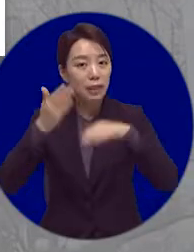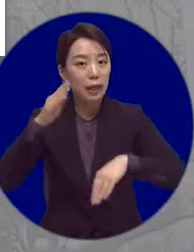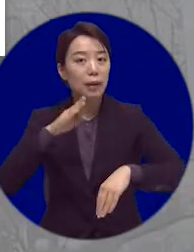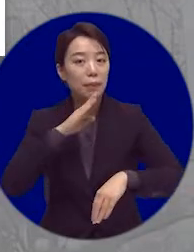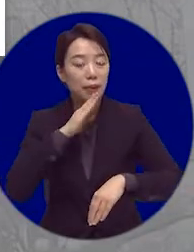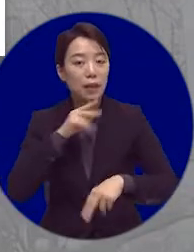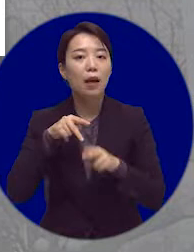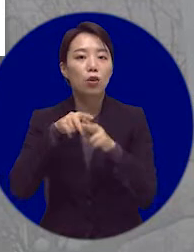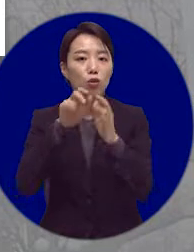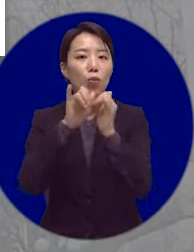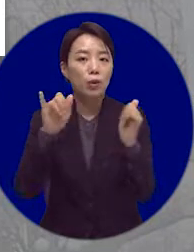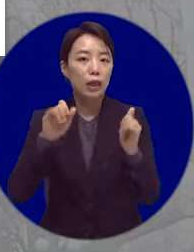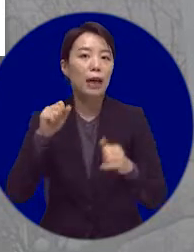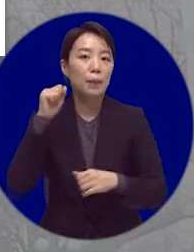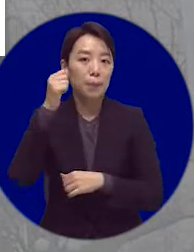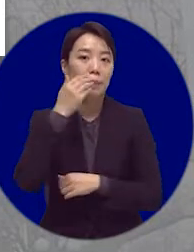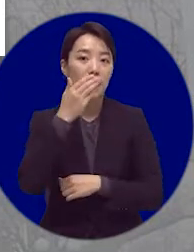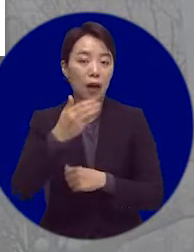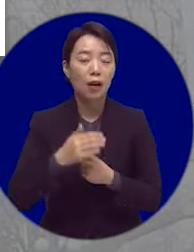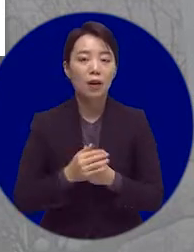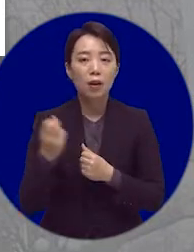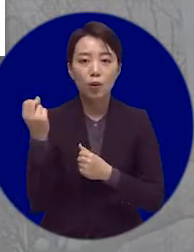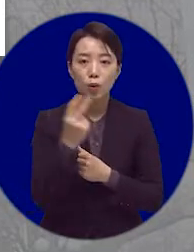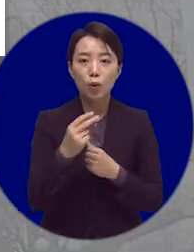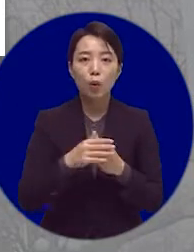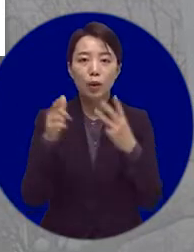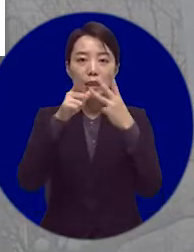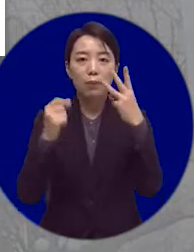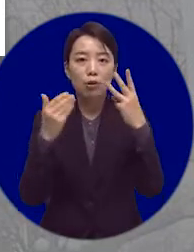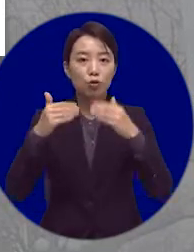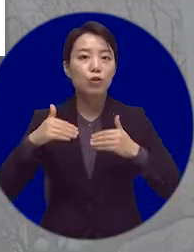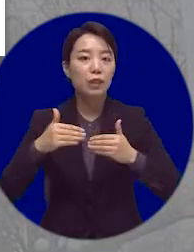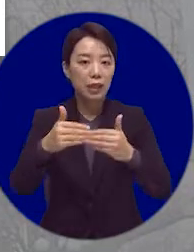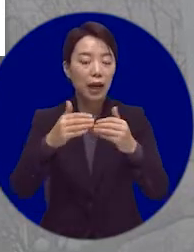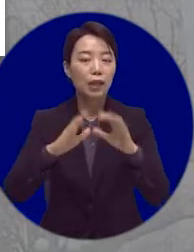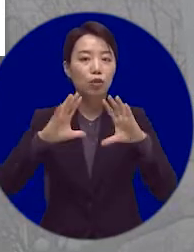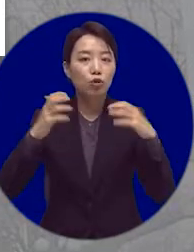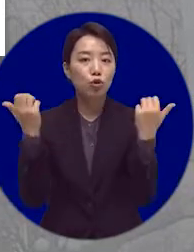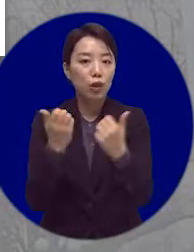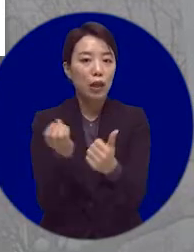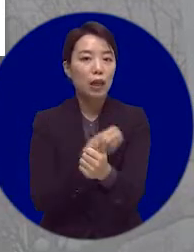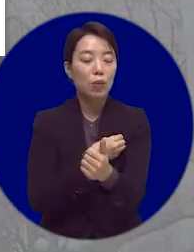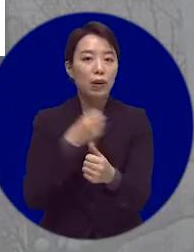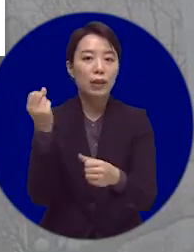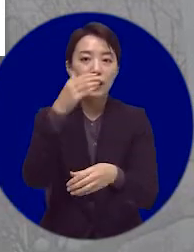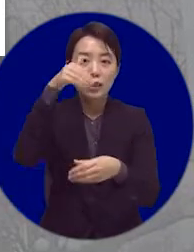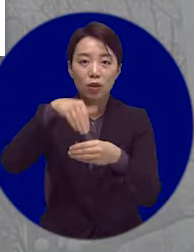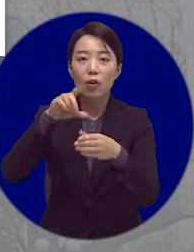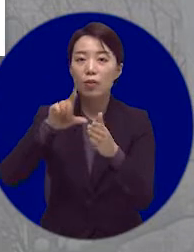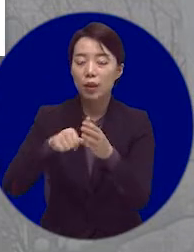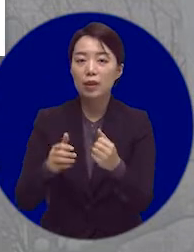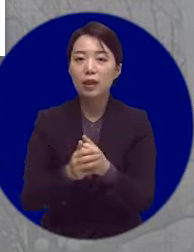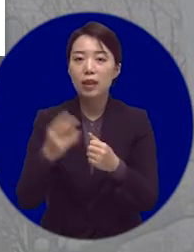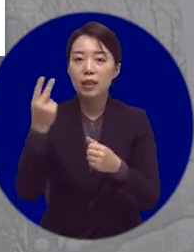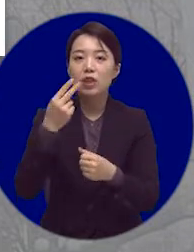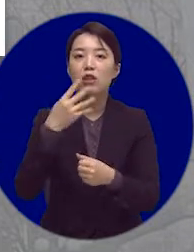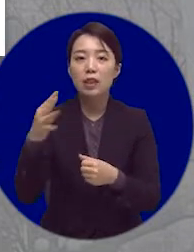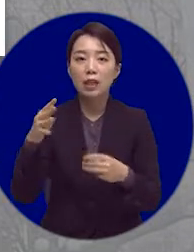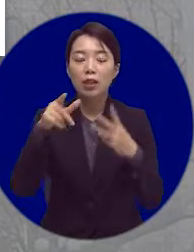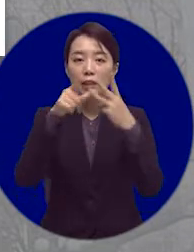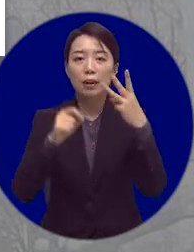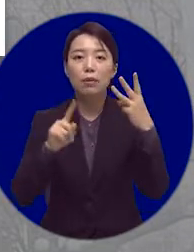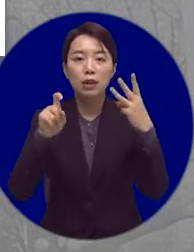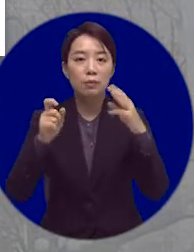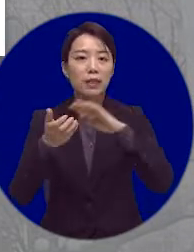청소년은 예비후보자 등록을 할 수 있습니다. 3월 9일 실시하는 국회의원 재보궐선거는